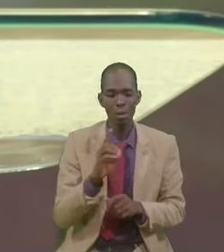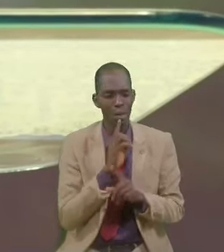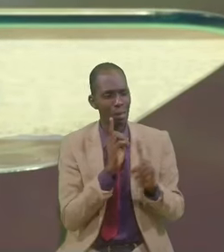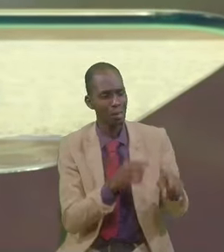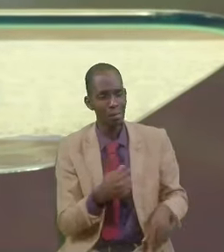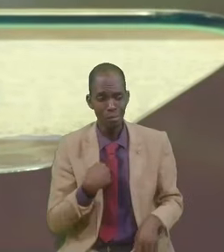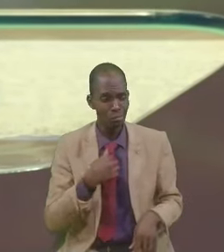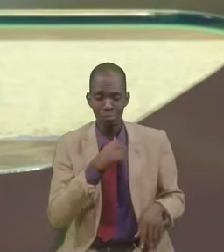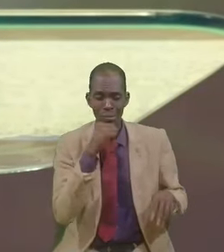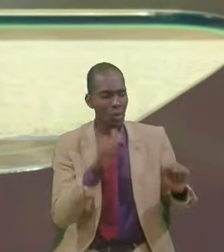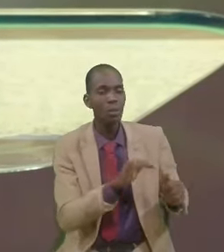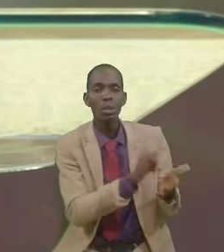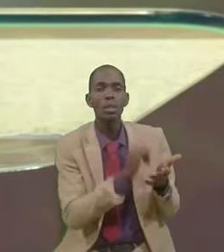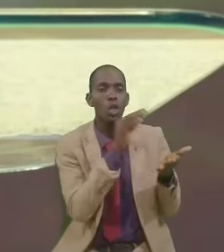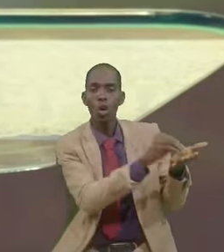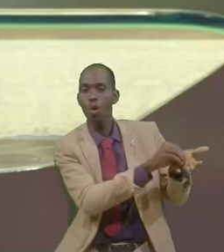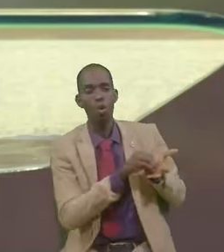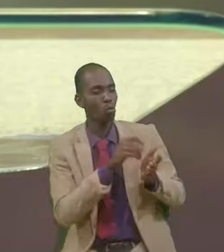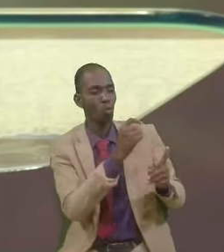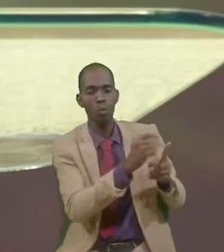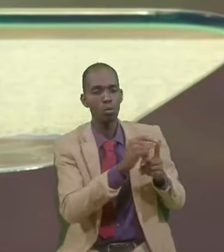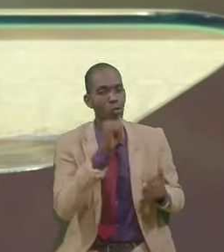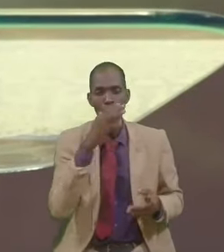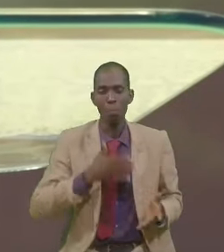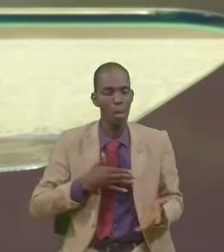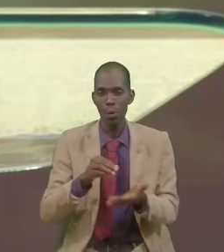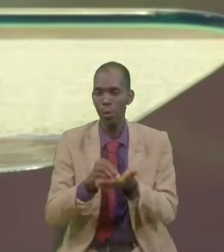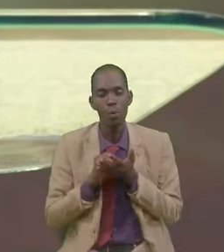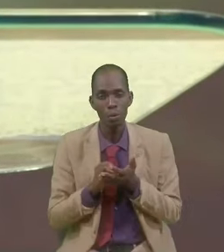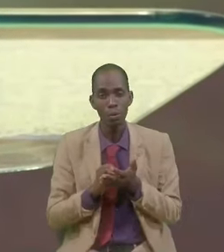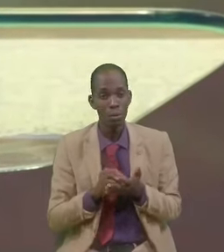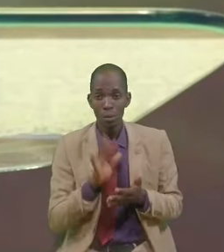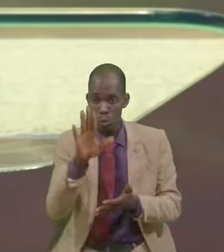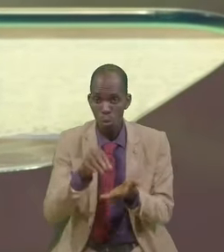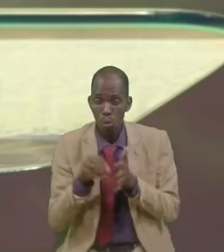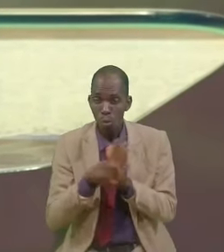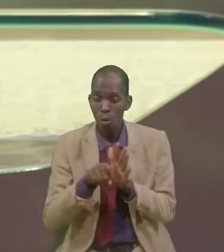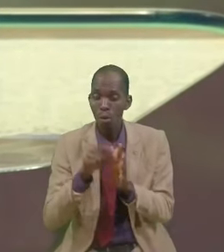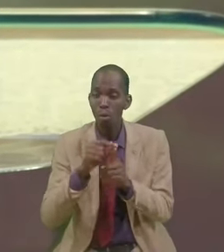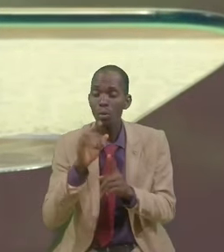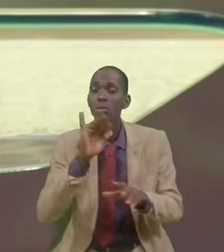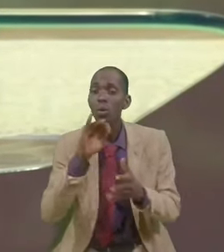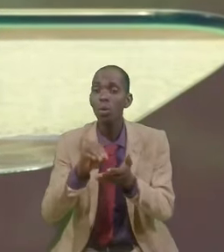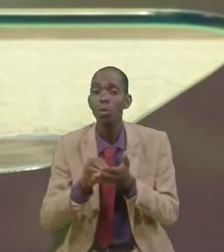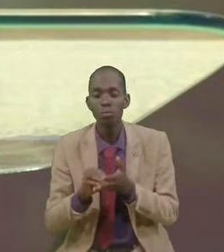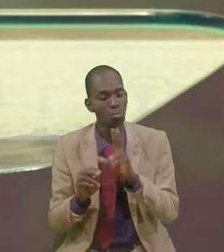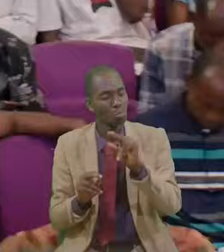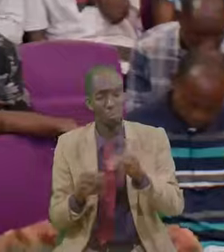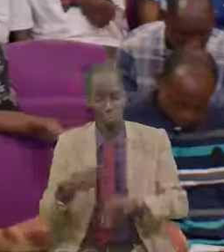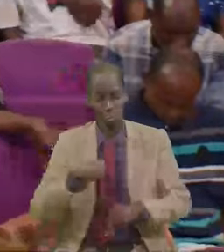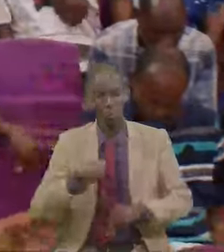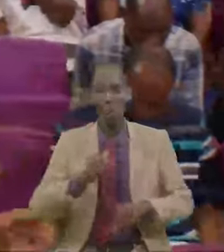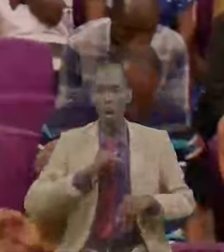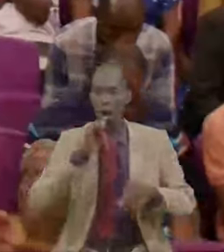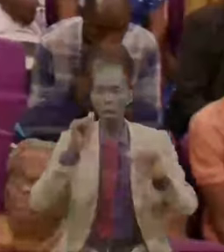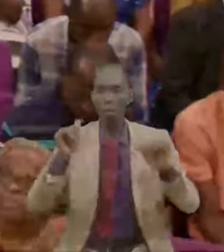pas. Ça, c'est leur confession. Ce n'est pas ma confession. Ce n'est pas ma confession. Moi, je suis